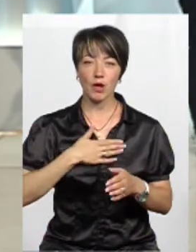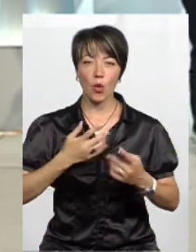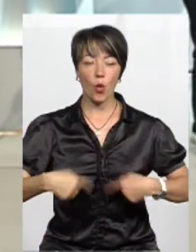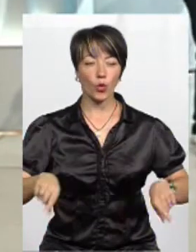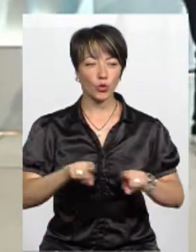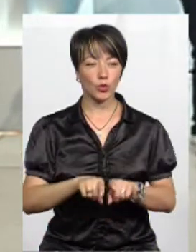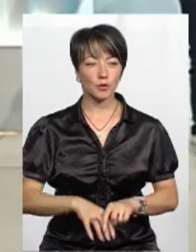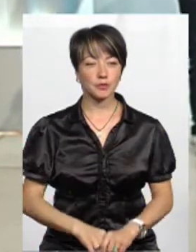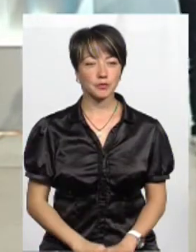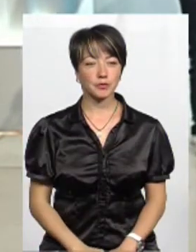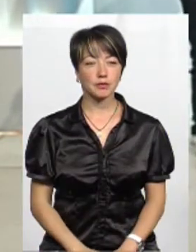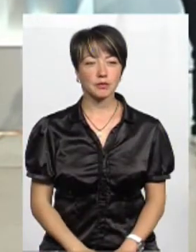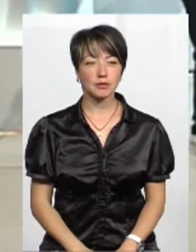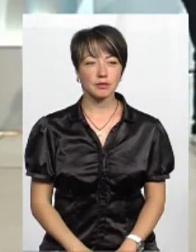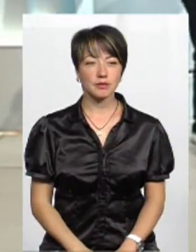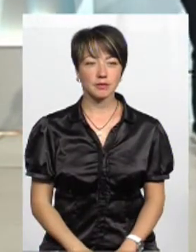округ.